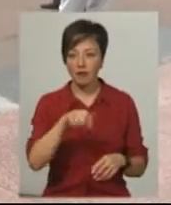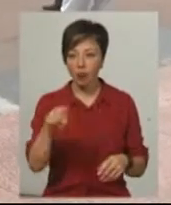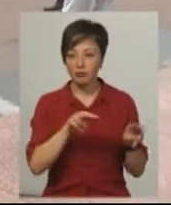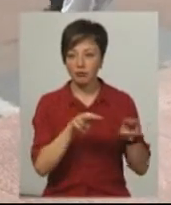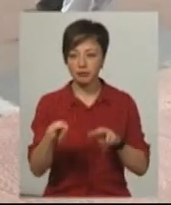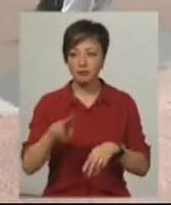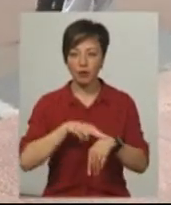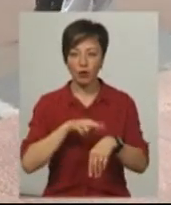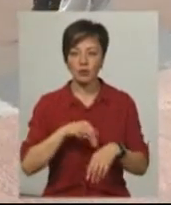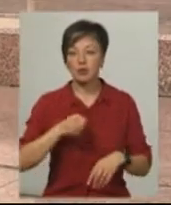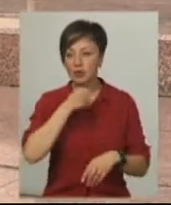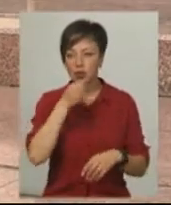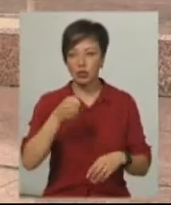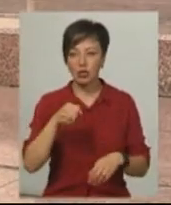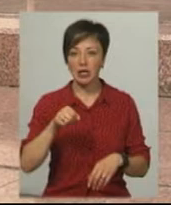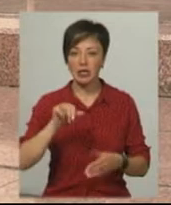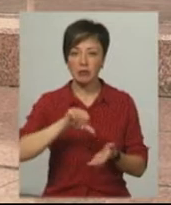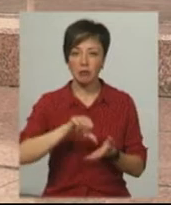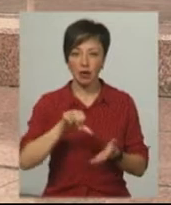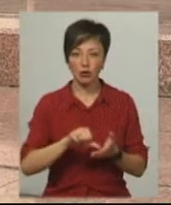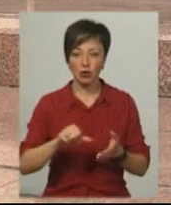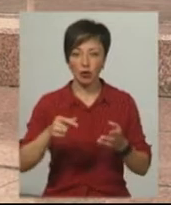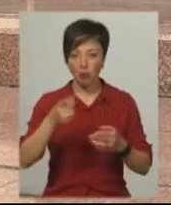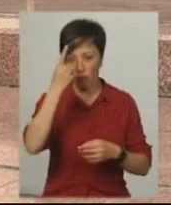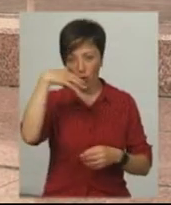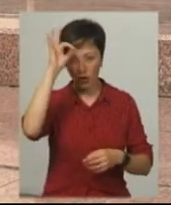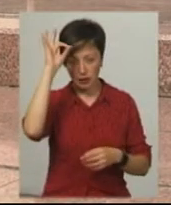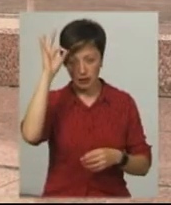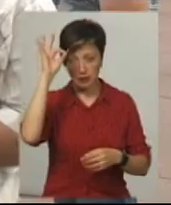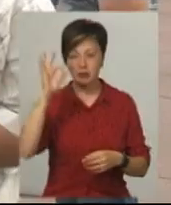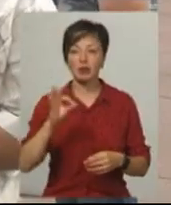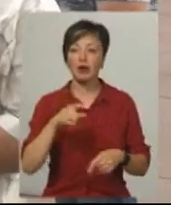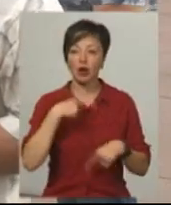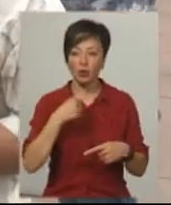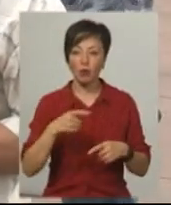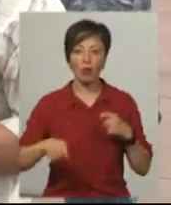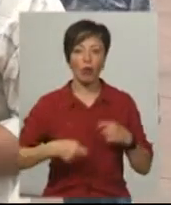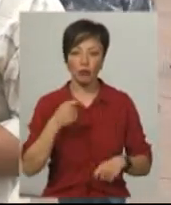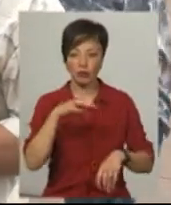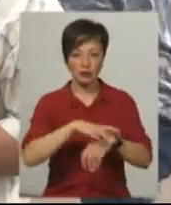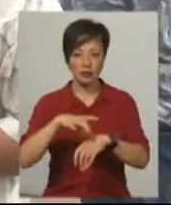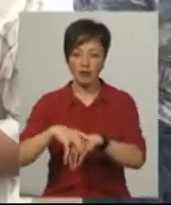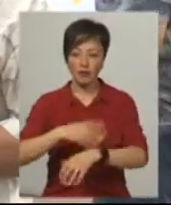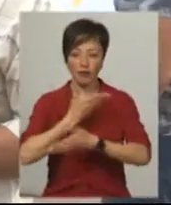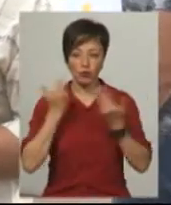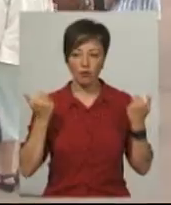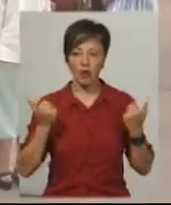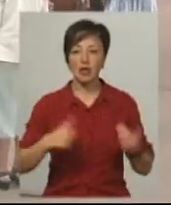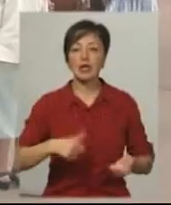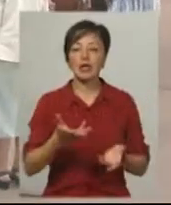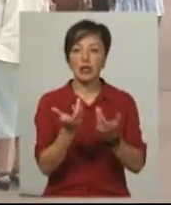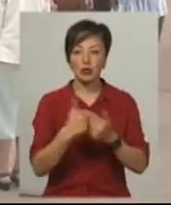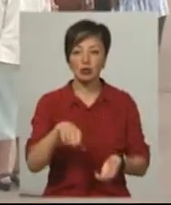правоохоронці. Старший інспектор сектору комунікації відділу превенції ГУНП в області Павло Танасієнко каже, порушень не зафіксували. Кількість учасників,